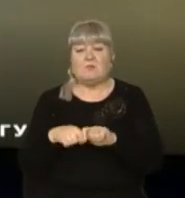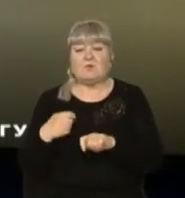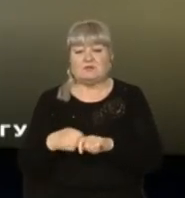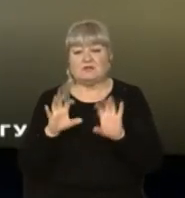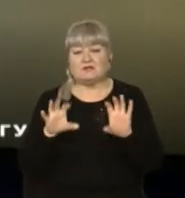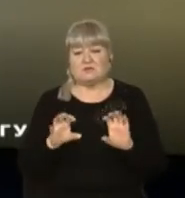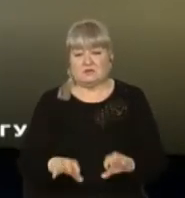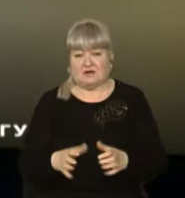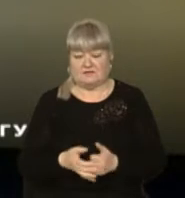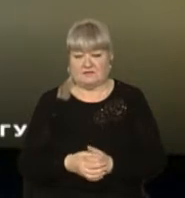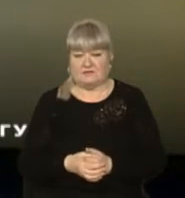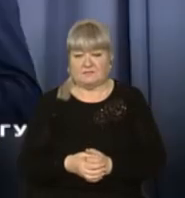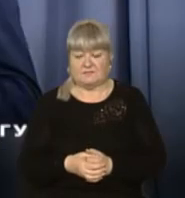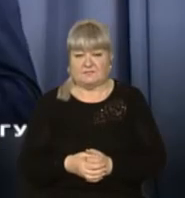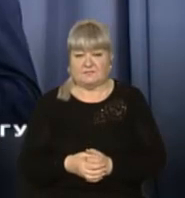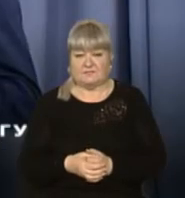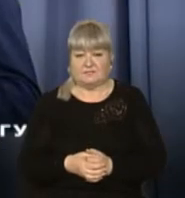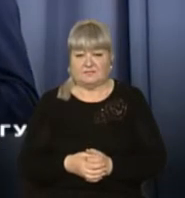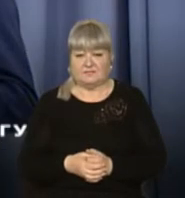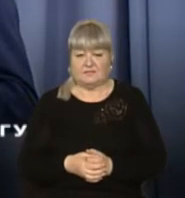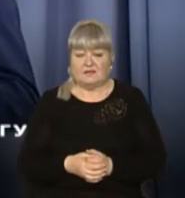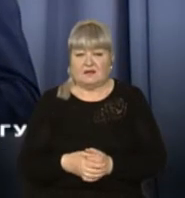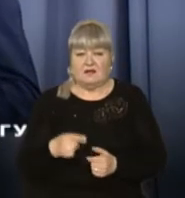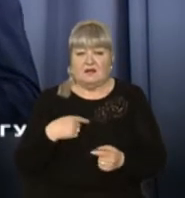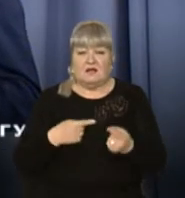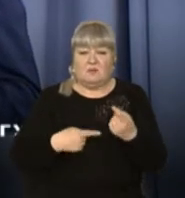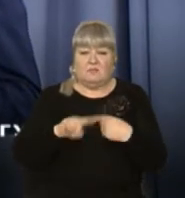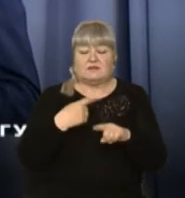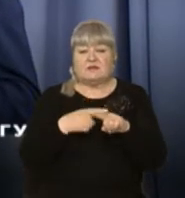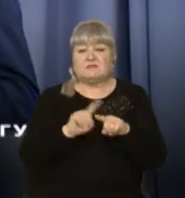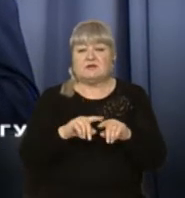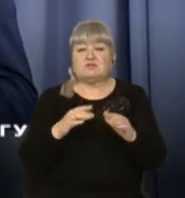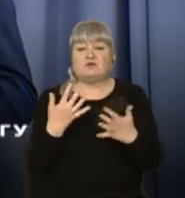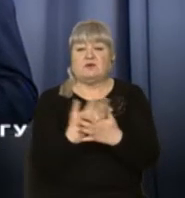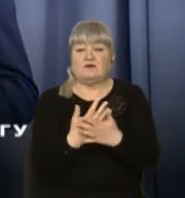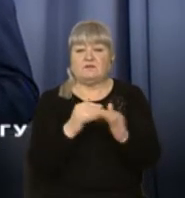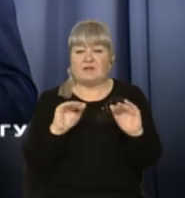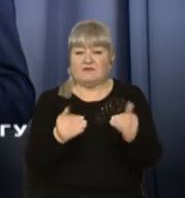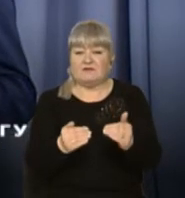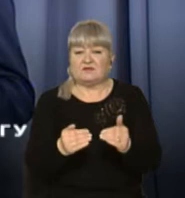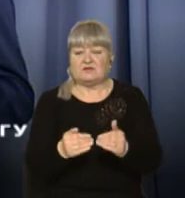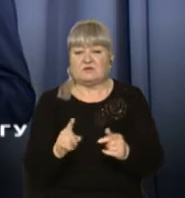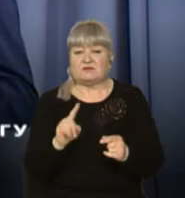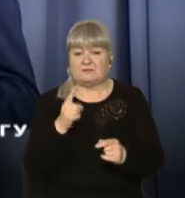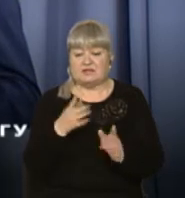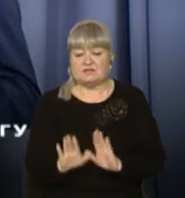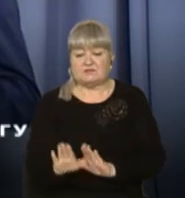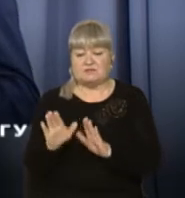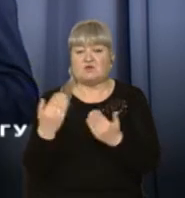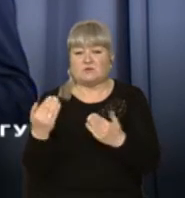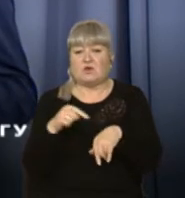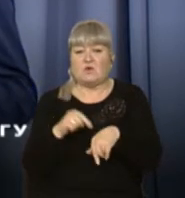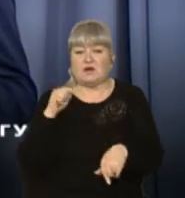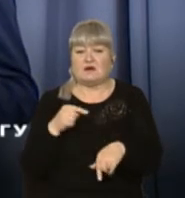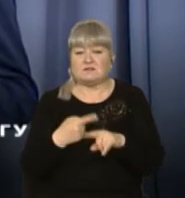законодавства. Але повертаємося до ось цього відео, яке ми бачили із першим заступником міського голови. Ось ця його реакція. Це